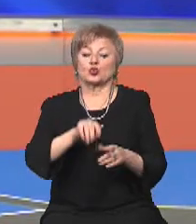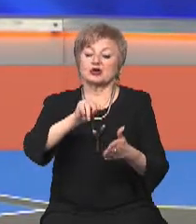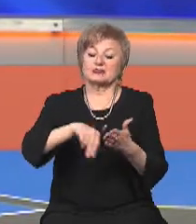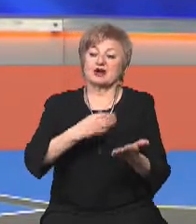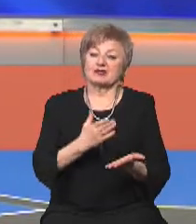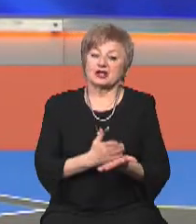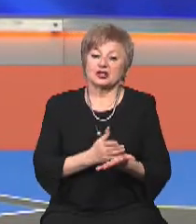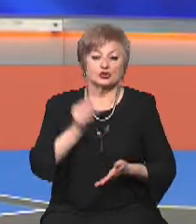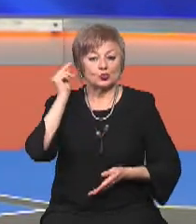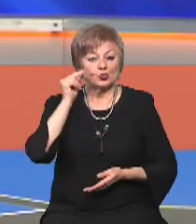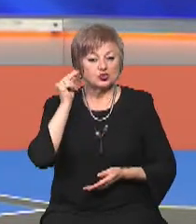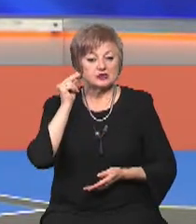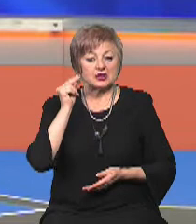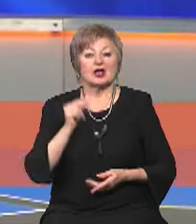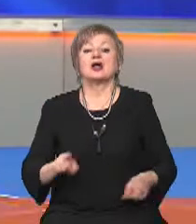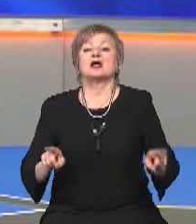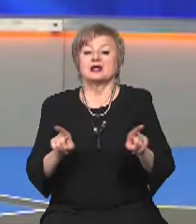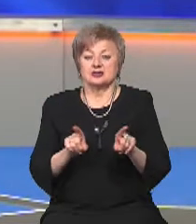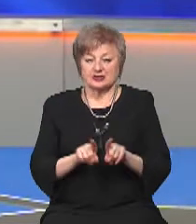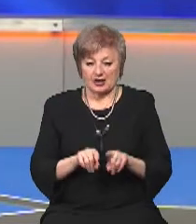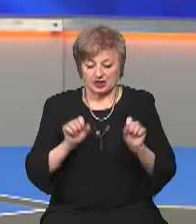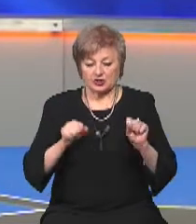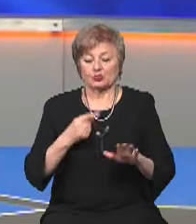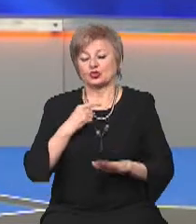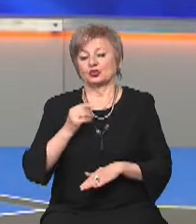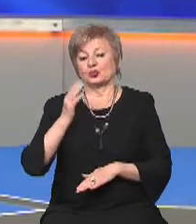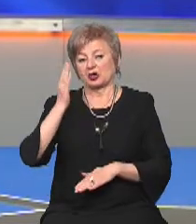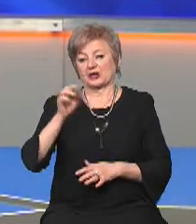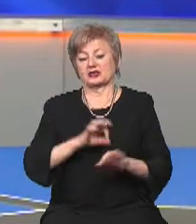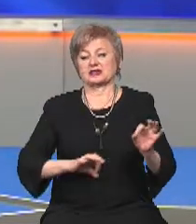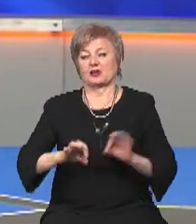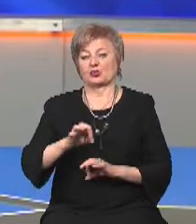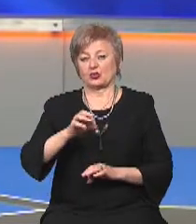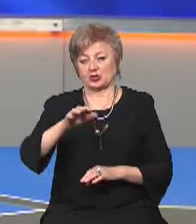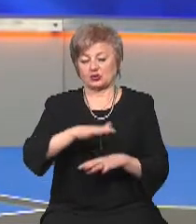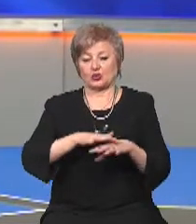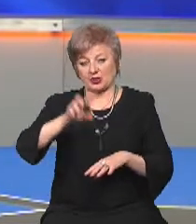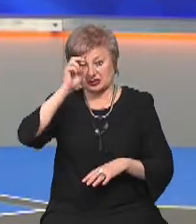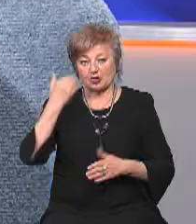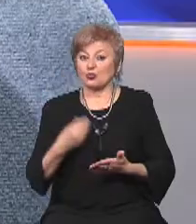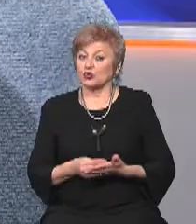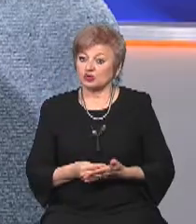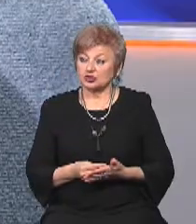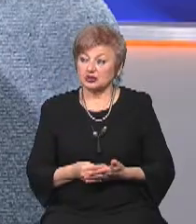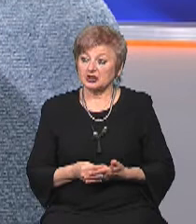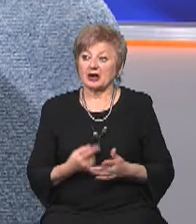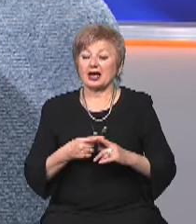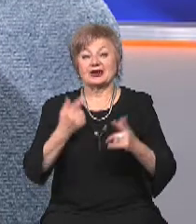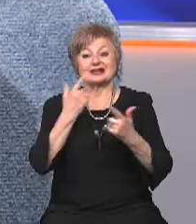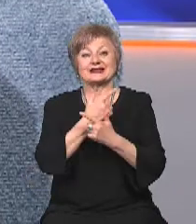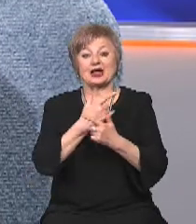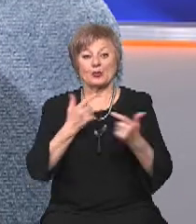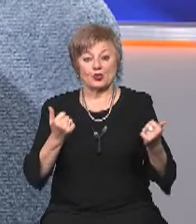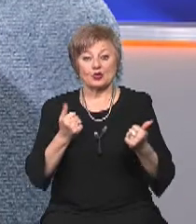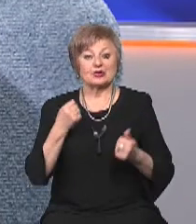про навчання, також можуть проголосувати за проєкт громадського бюджету. Дякую, пані Катерина, за уточнення. Просто це інформація саме з